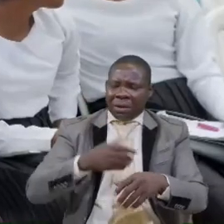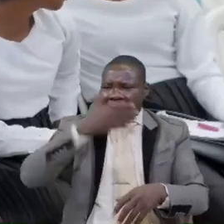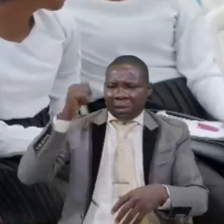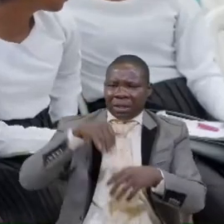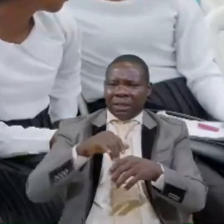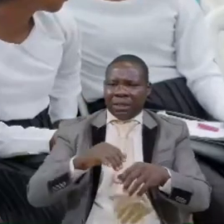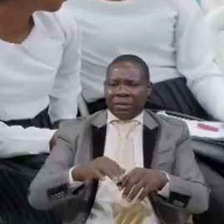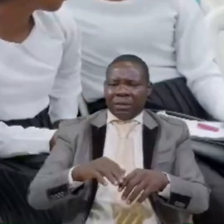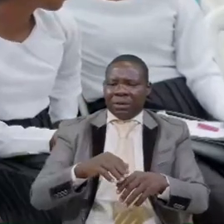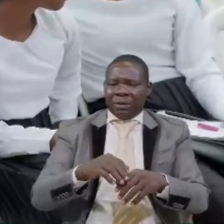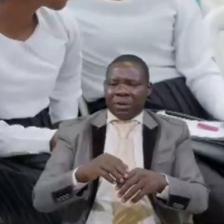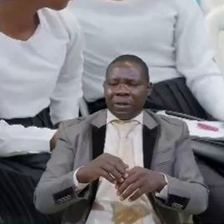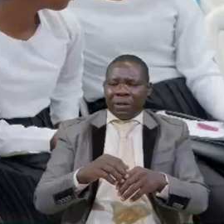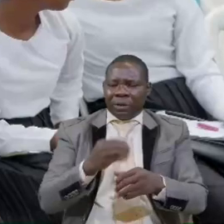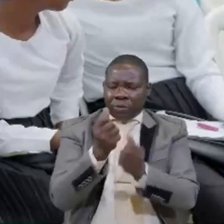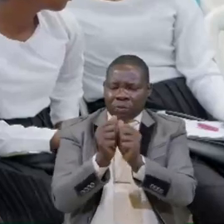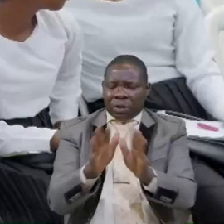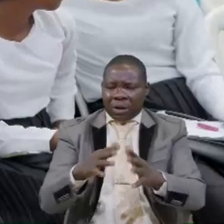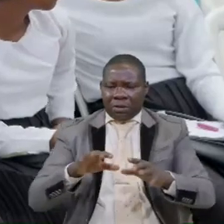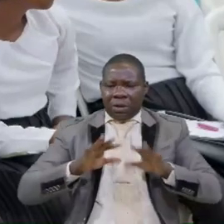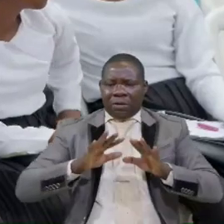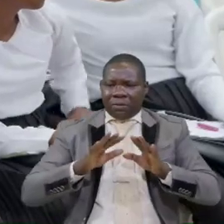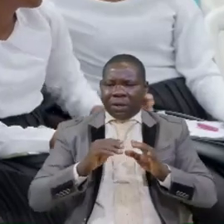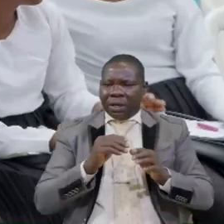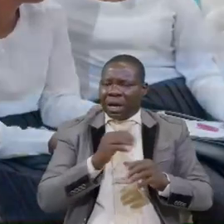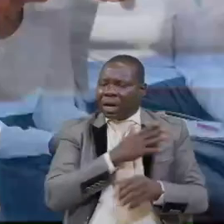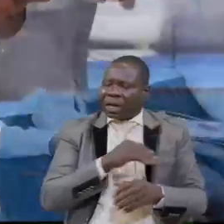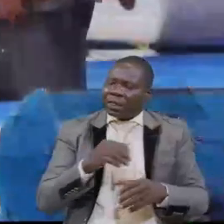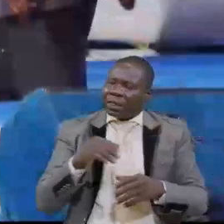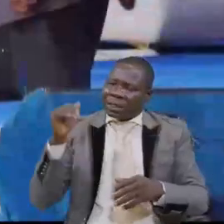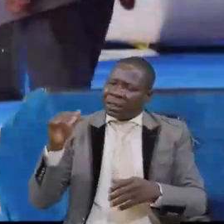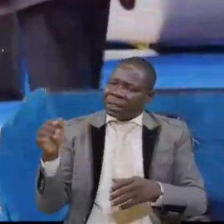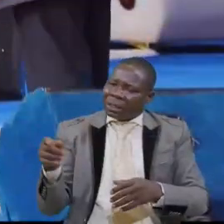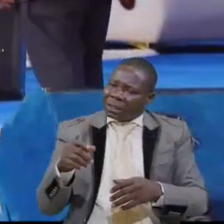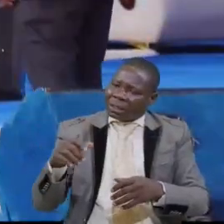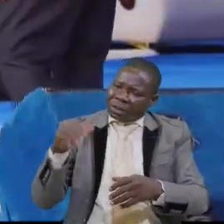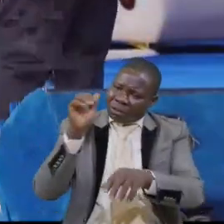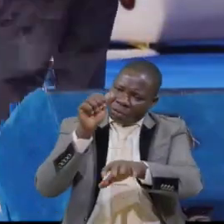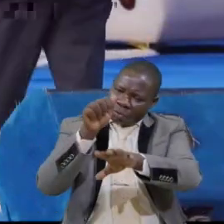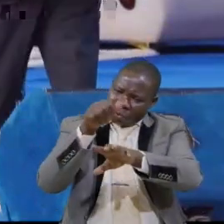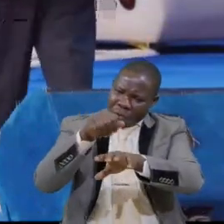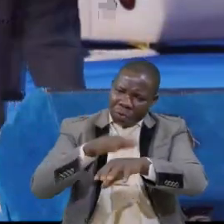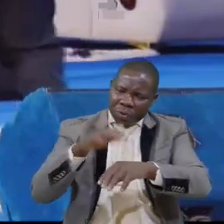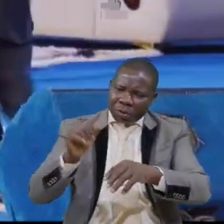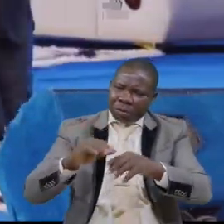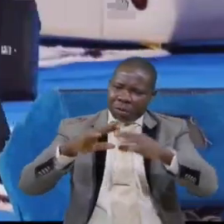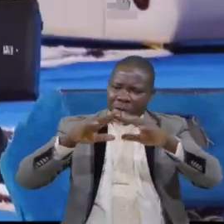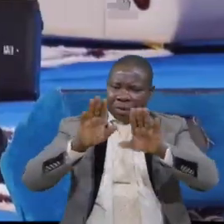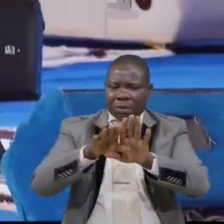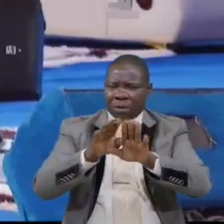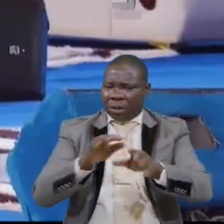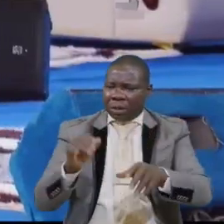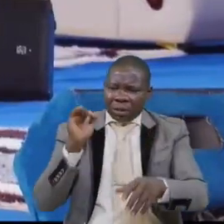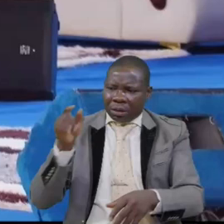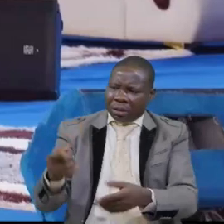que ceux qui voulaient exécuter ils ont frappé à sa porte voyez notre homme Daniel il est sorti